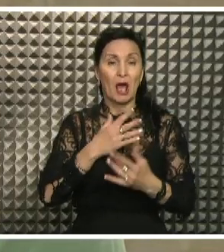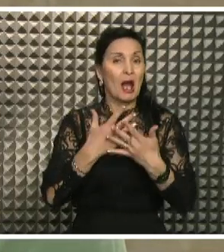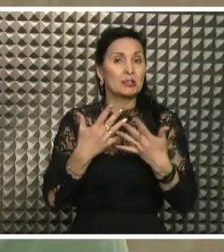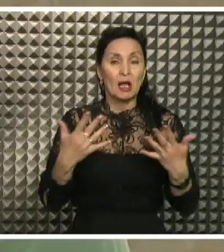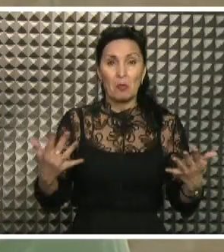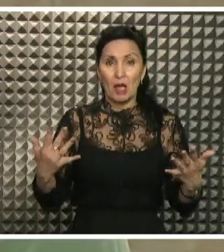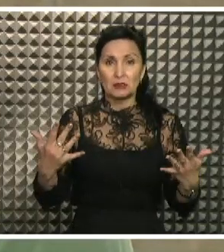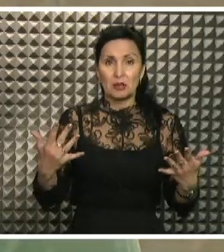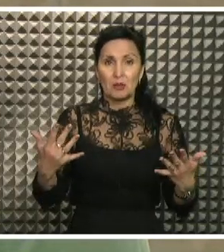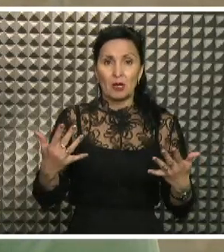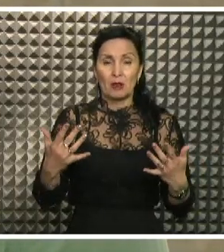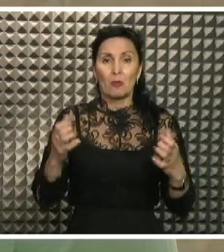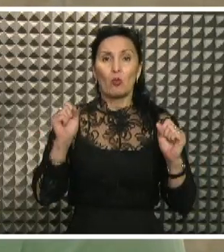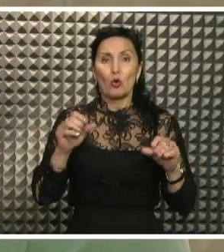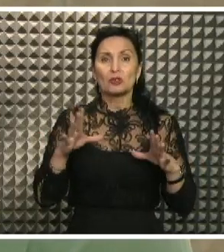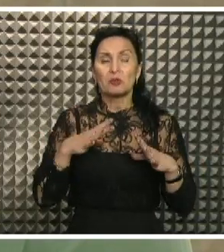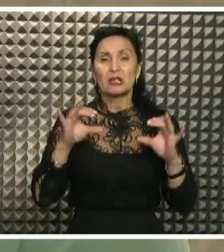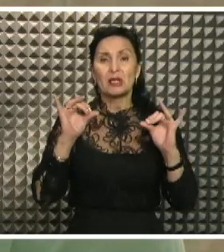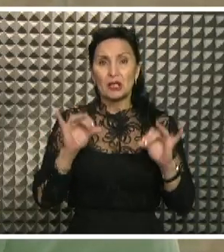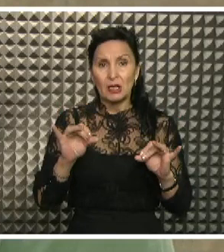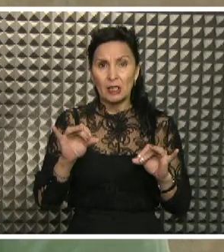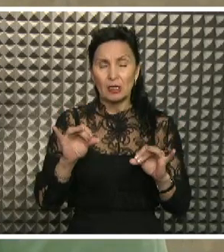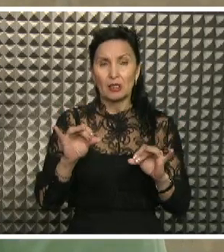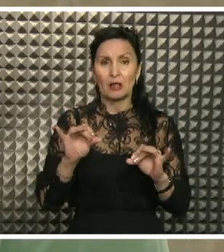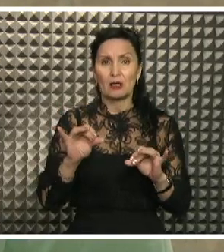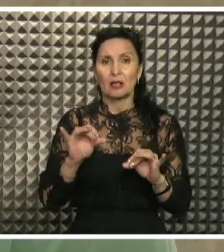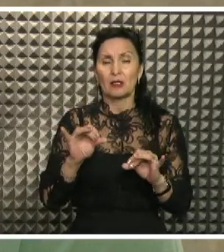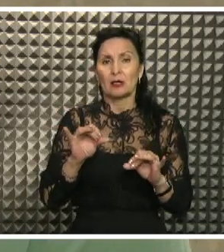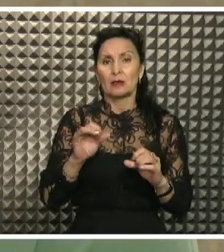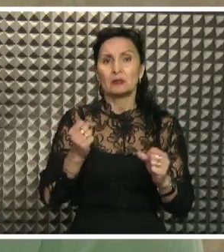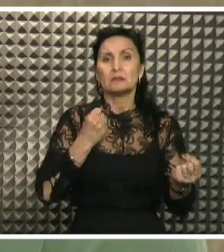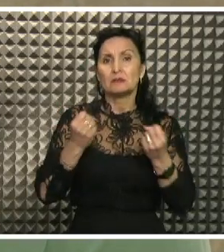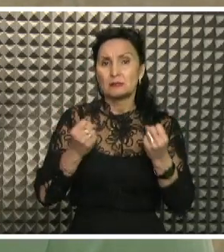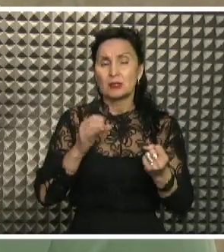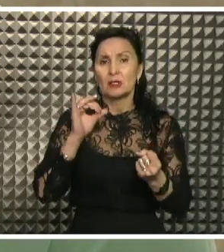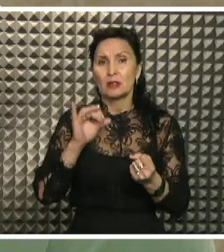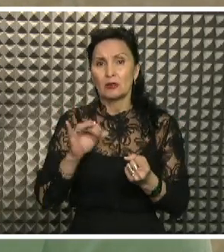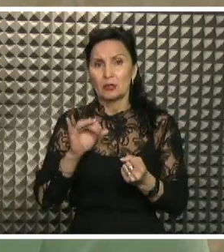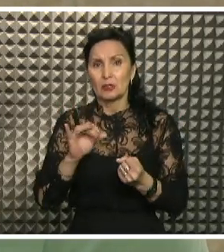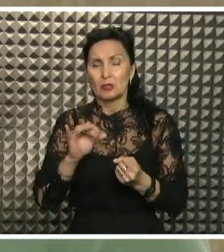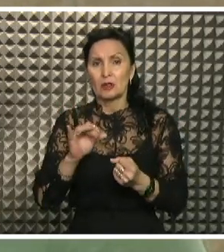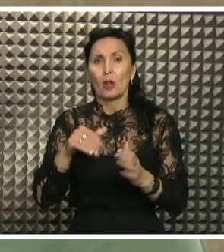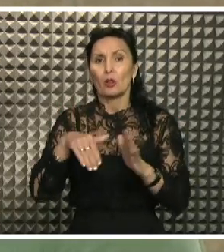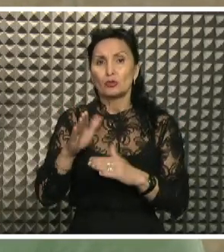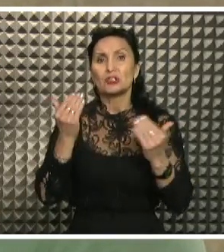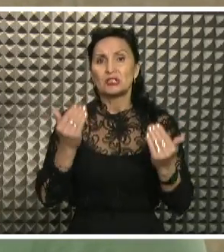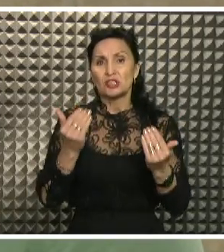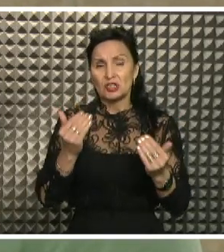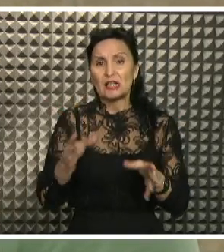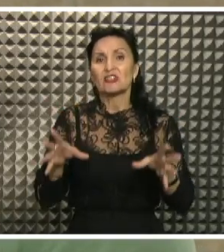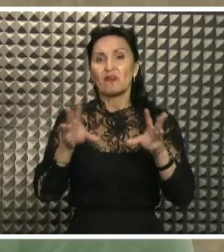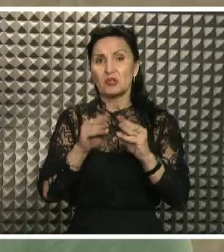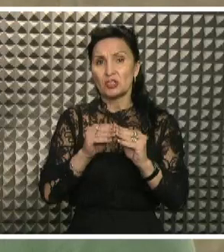разнообразными. То есть это может быть и кардионагрузка, аэробная. Это может быть и анаэробные, и их лучше сейчас